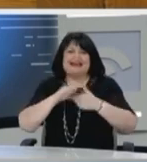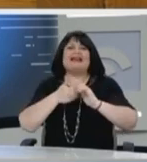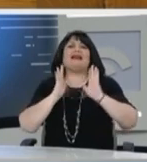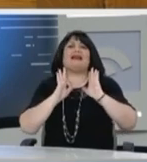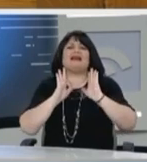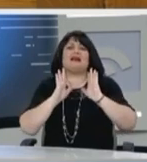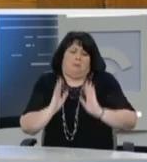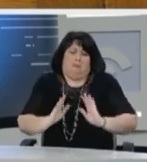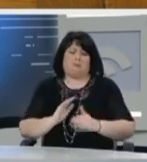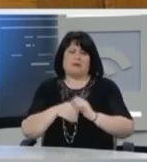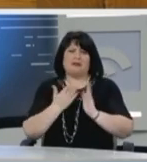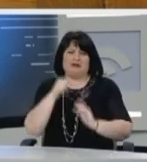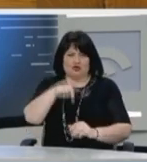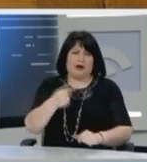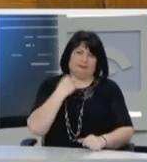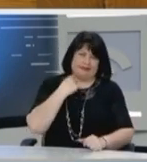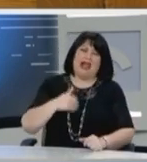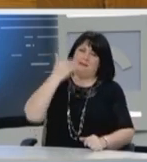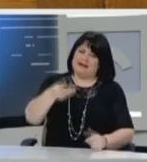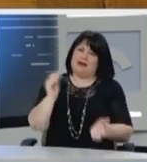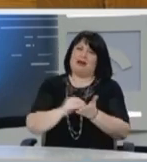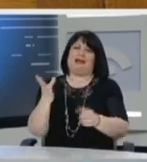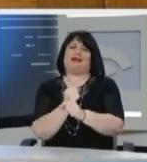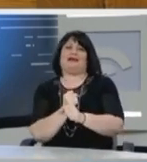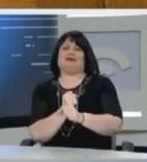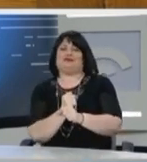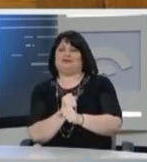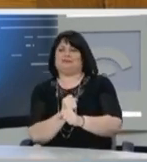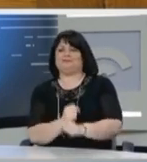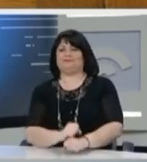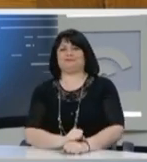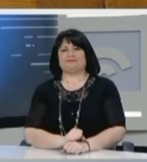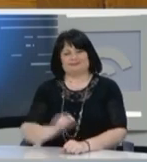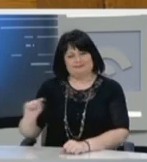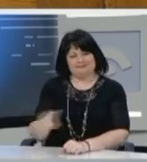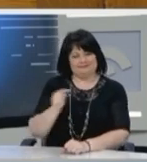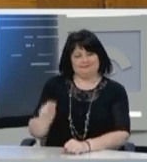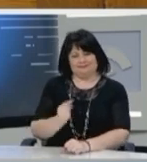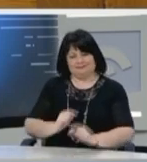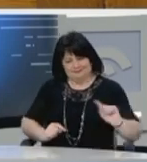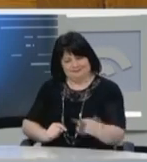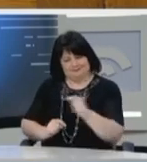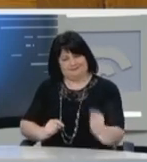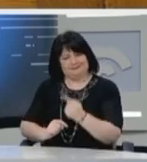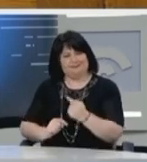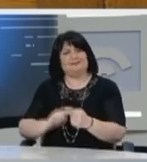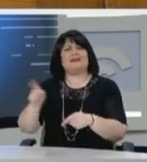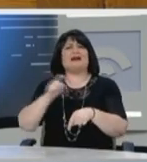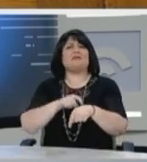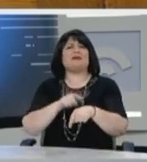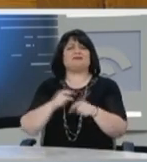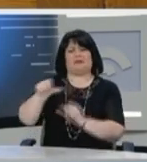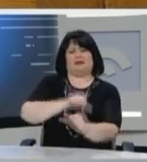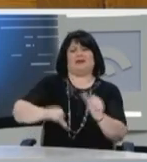λέει δεν με νοιάζει, ας χάσω τώρα. Θα υπονομεύω τον άλλον που θα έρθει και μοιραίος θα έρθω εγώ